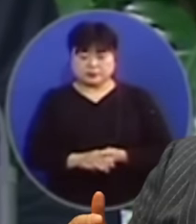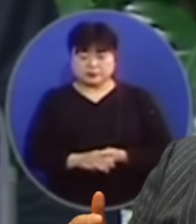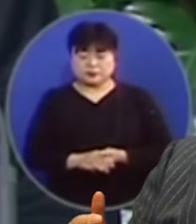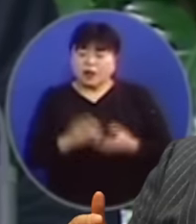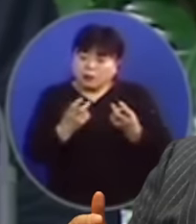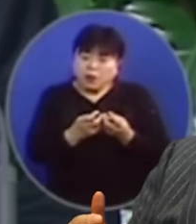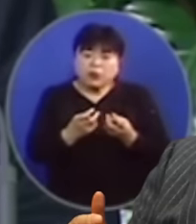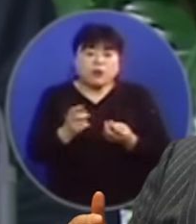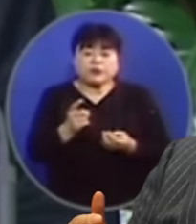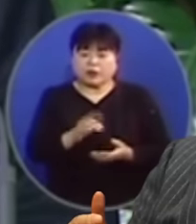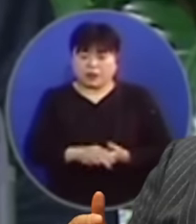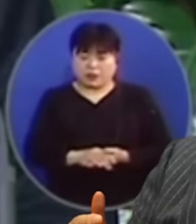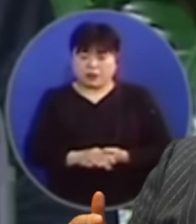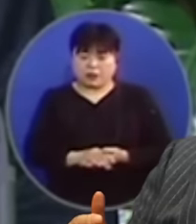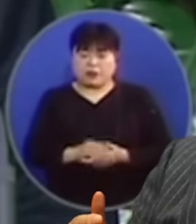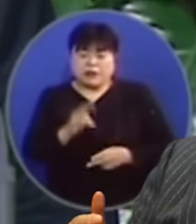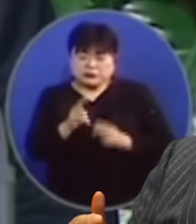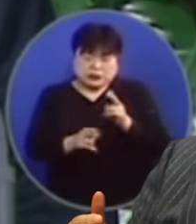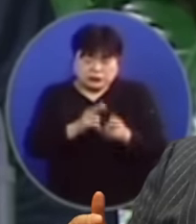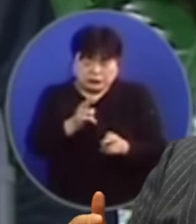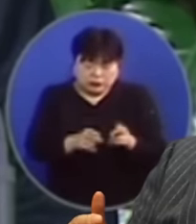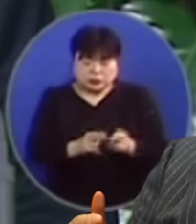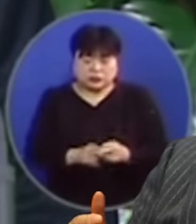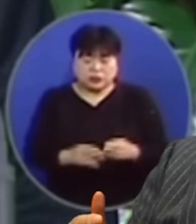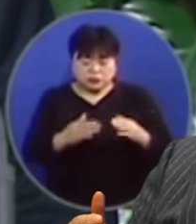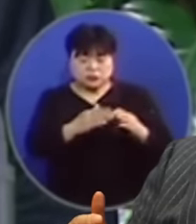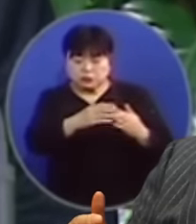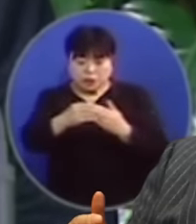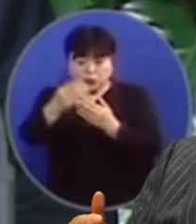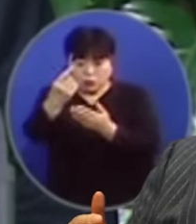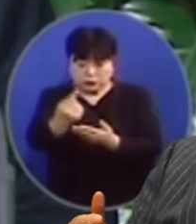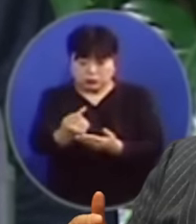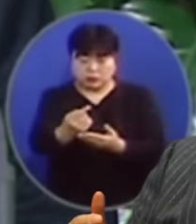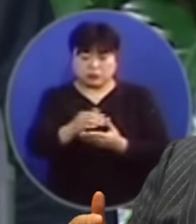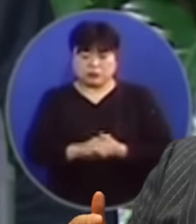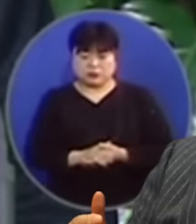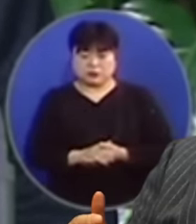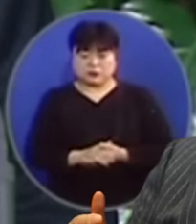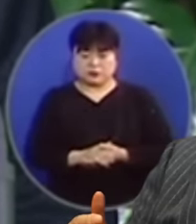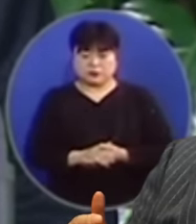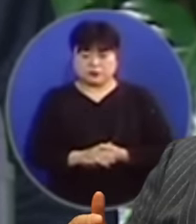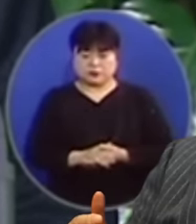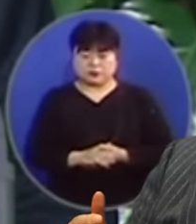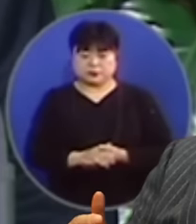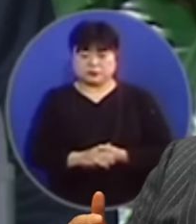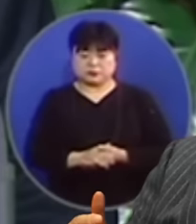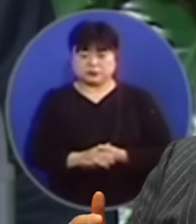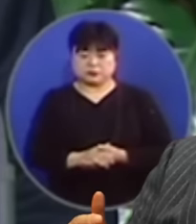어떻게 알았는지 누가 자전거에 싣고 우리 집으로 데려다 주었어요.